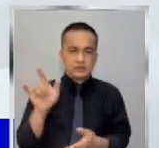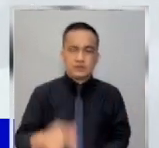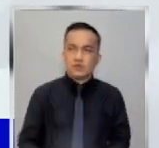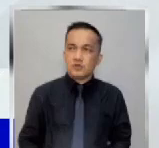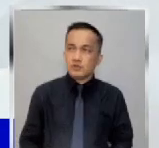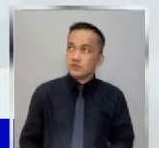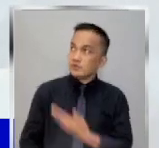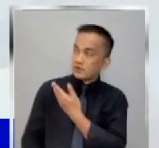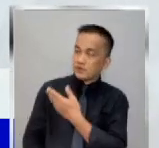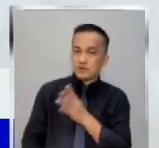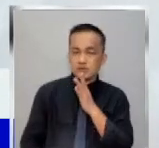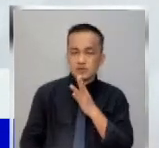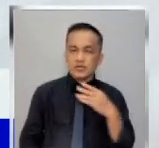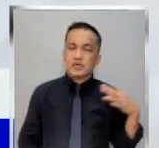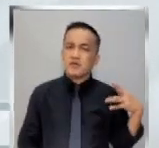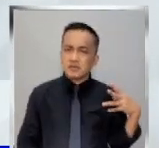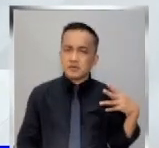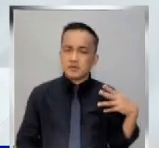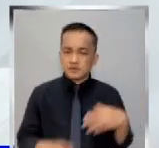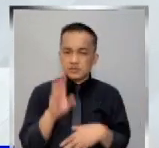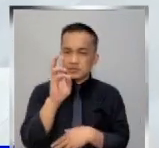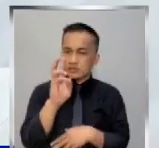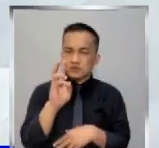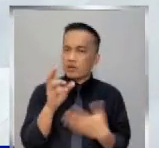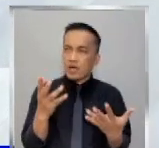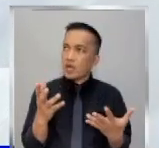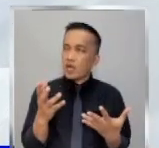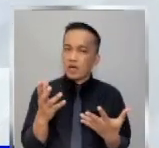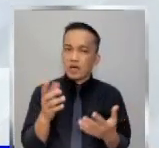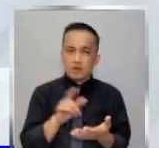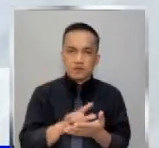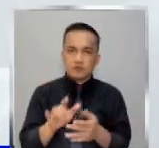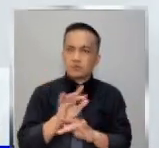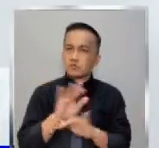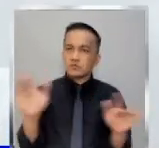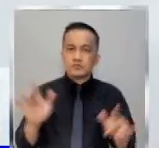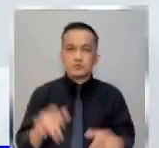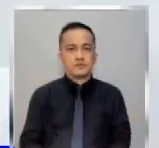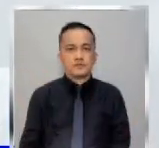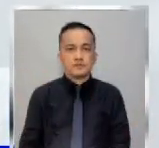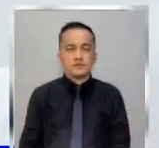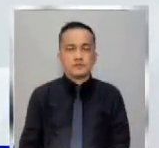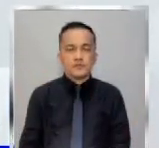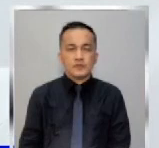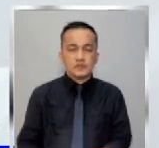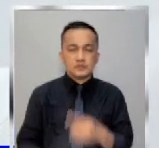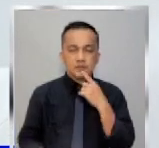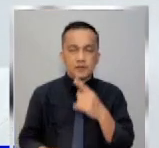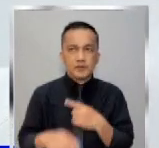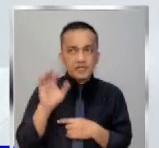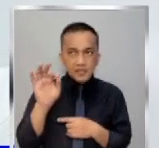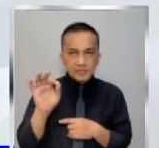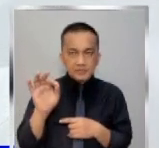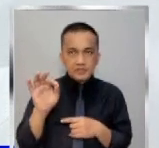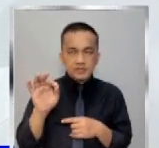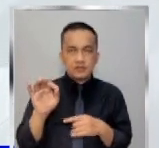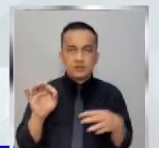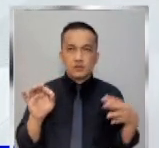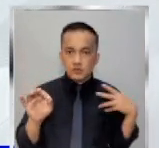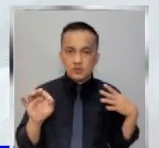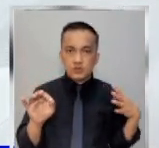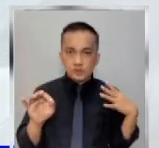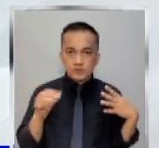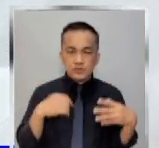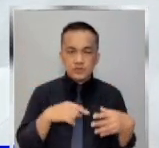6 o'clock, wala pa rin. Walang eroplano, kahit isa. Sabi naman 9 o'clock daw, naghintay pa rin kami. Kaya